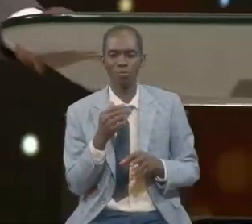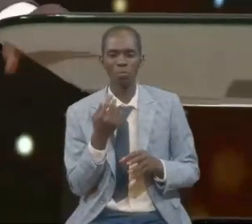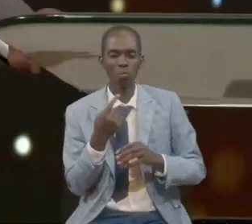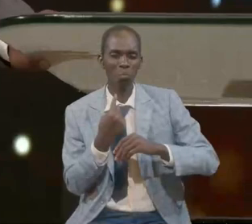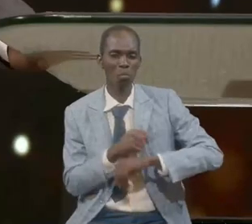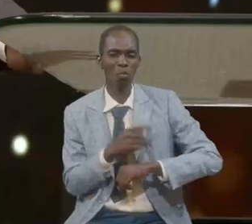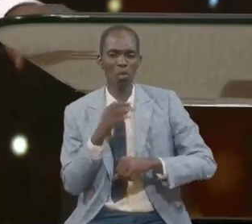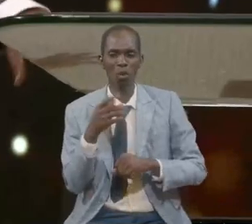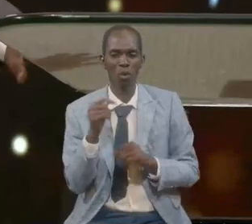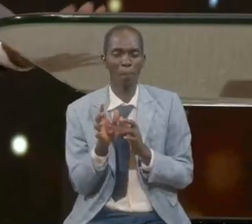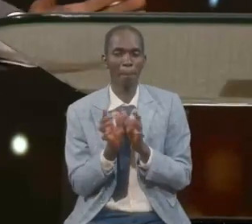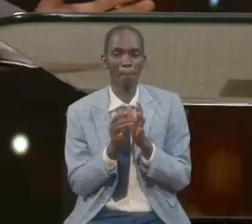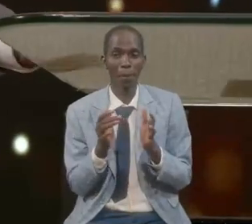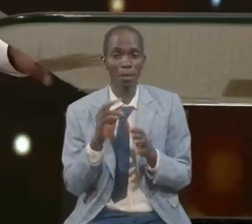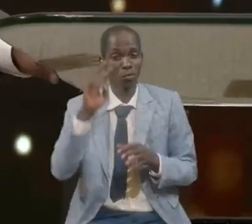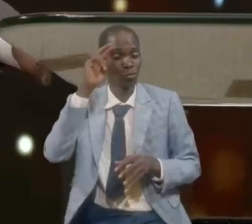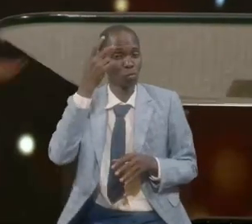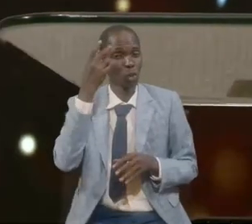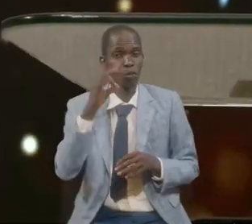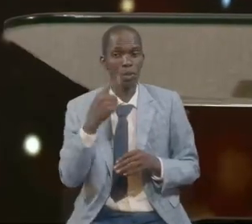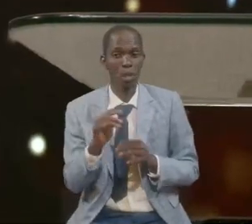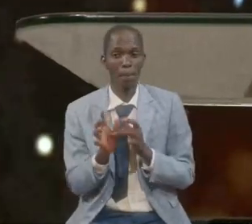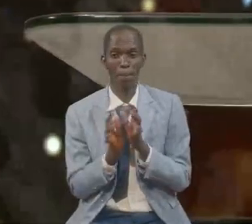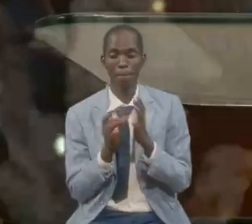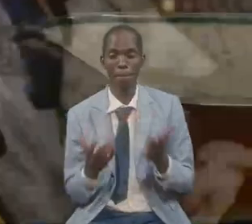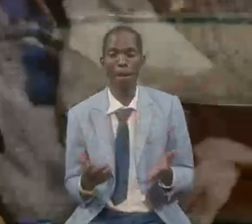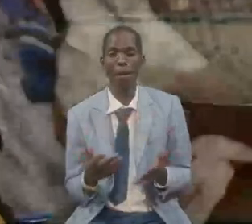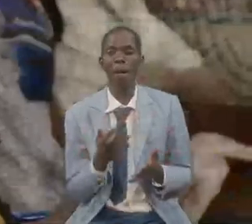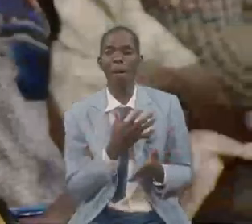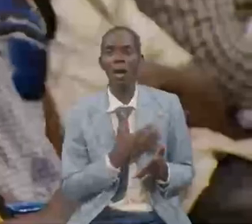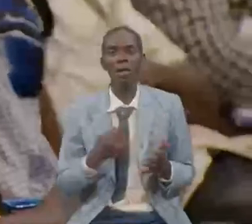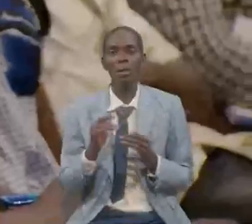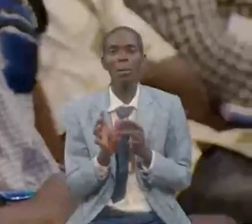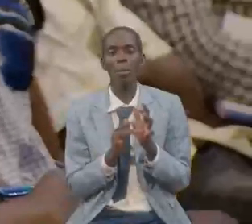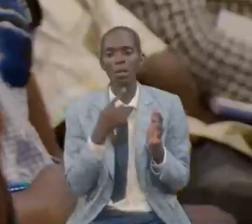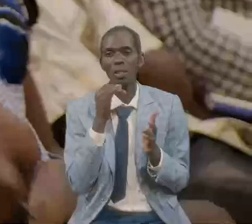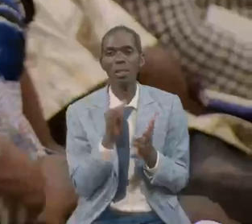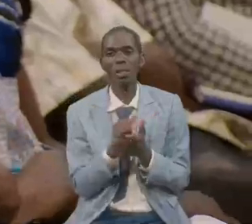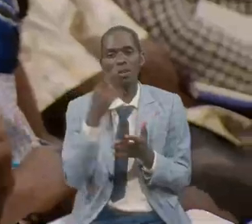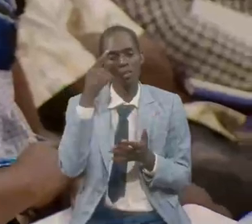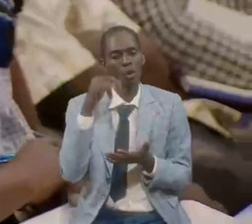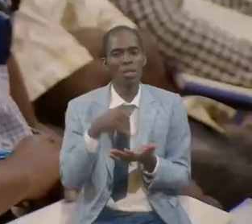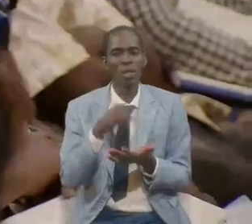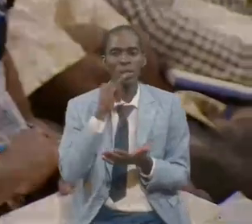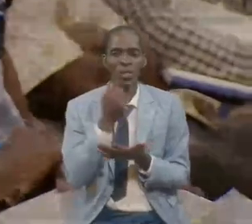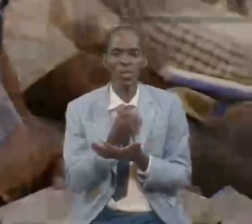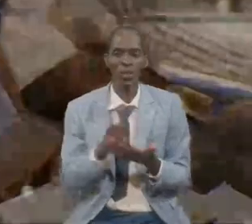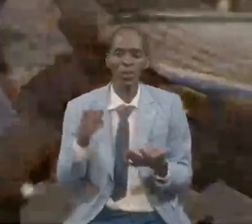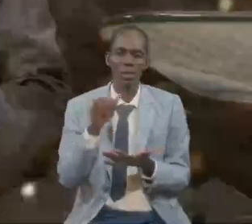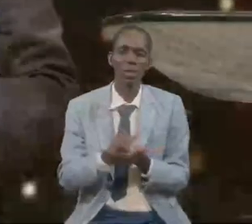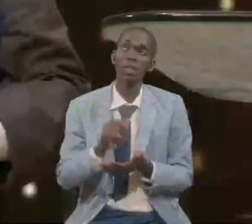Donc, la Bible dit, car il est écrit, il donnera